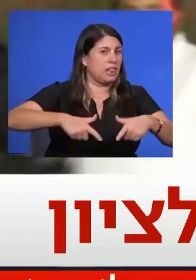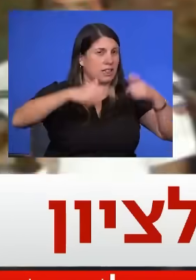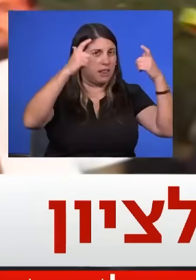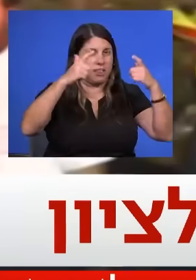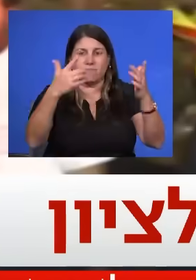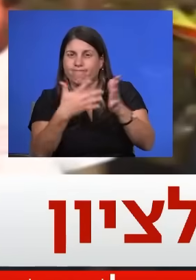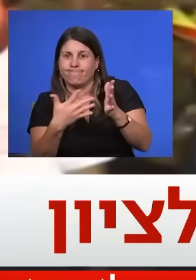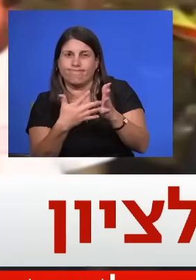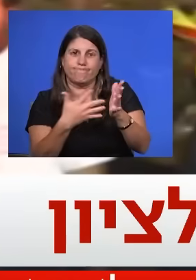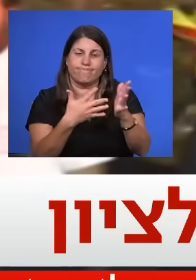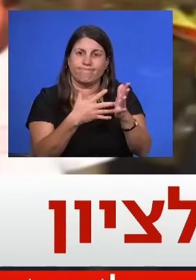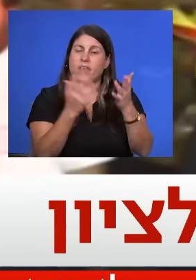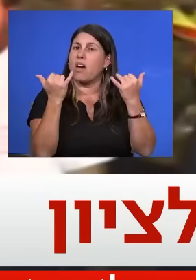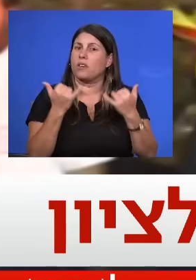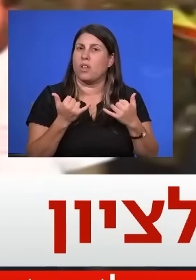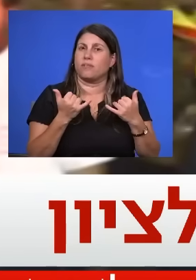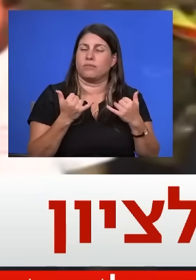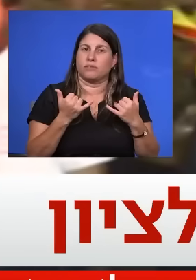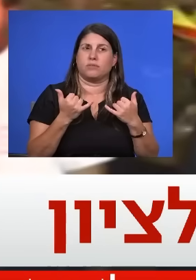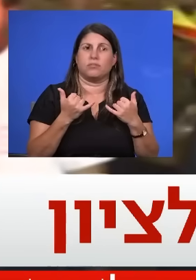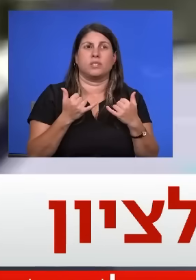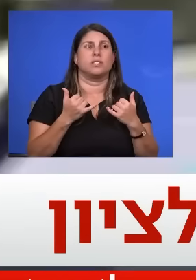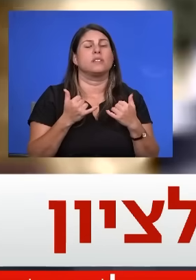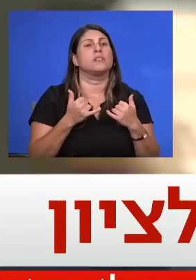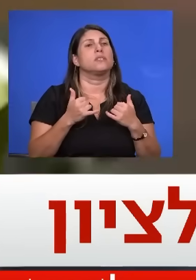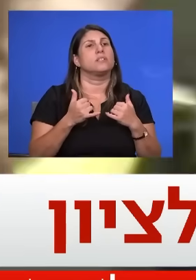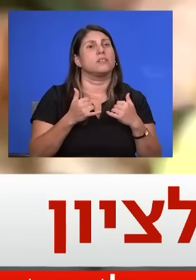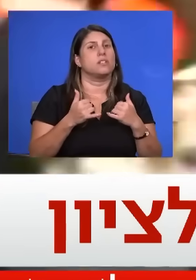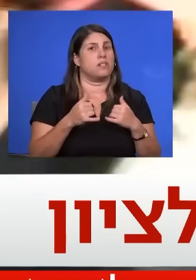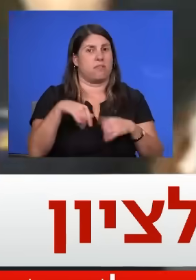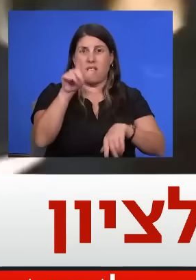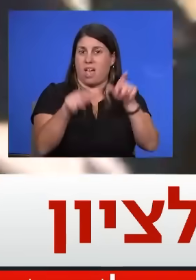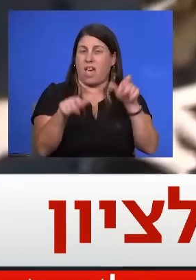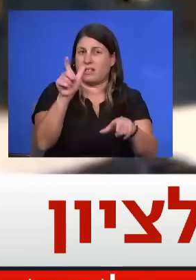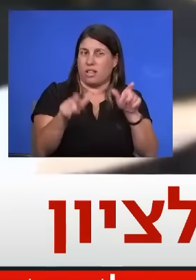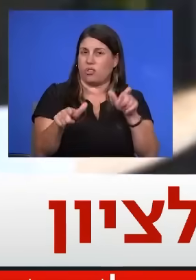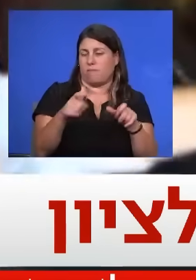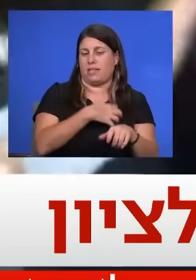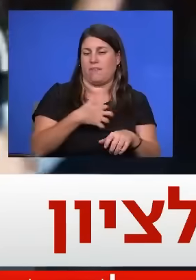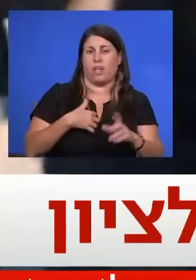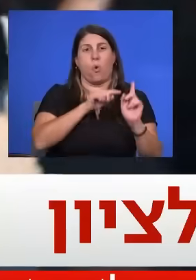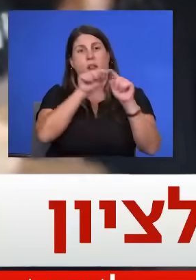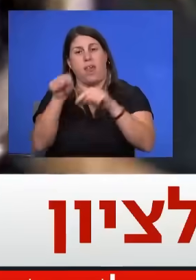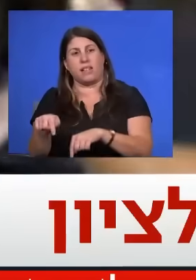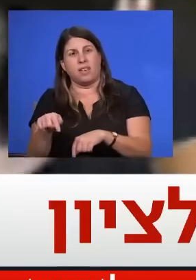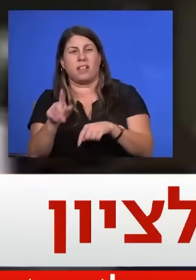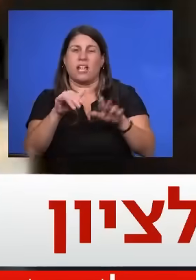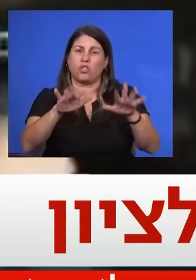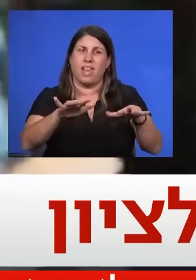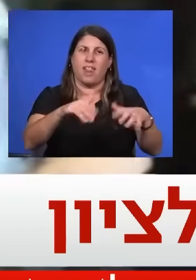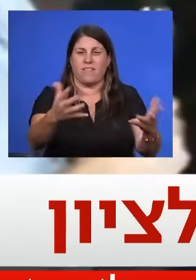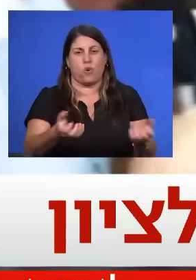הנה כרגע עודד, הקרוז של ראשון, כל מי שנפגע להגיע אליו, כלב אחד חולץ, זה בטוח, תודה